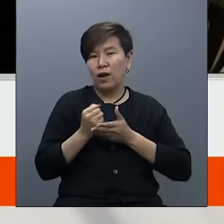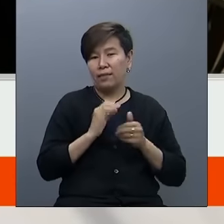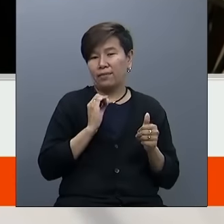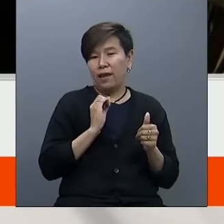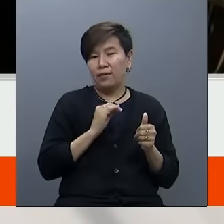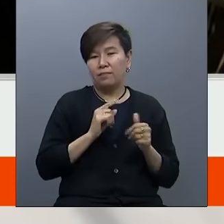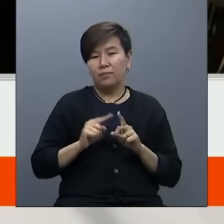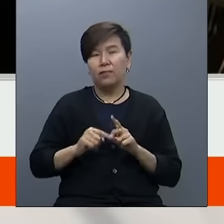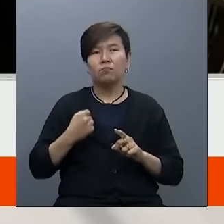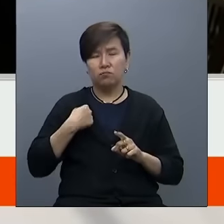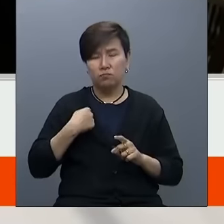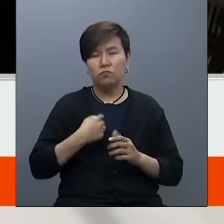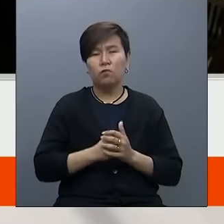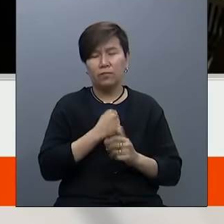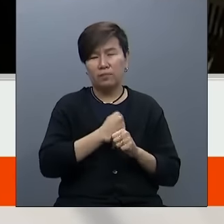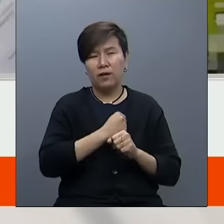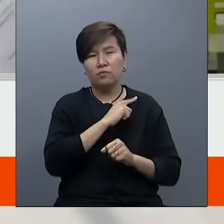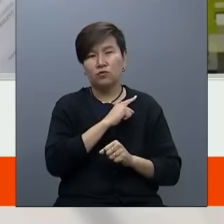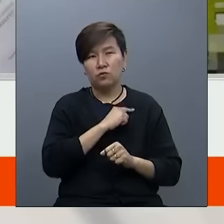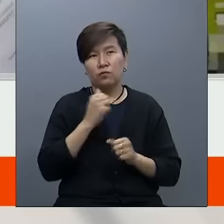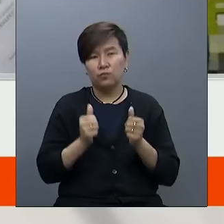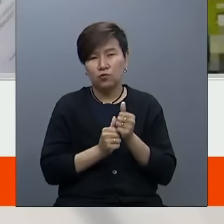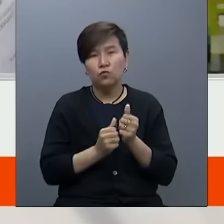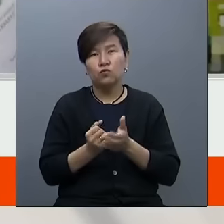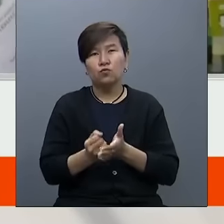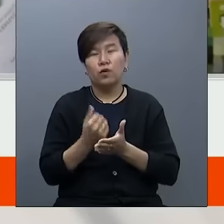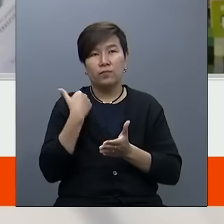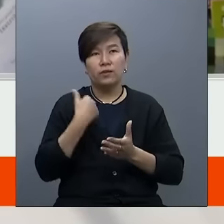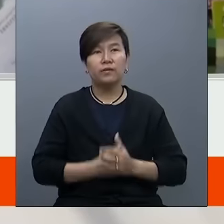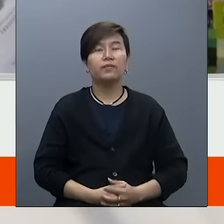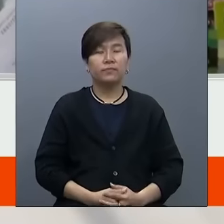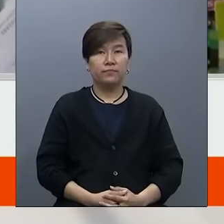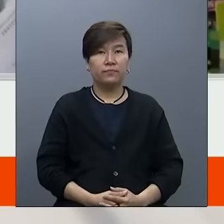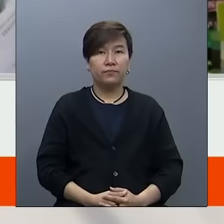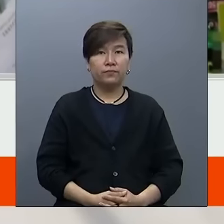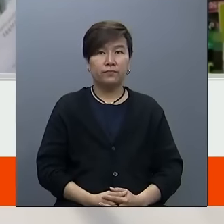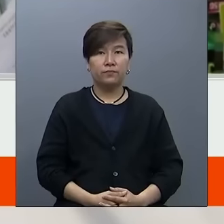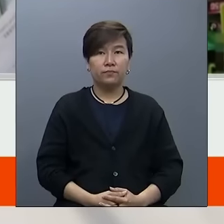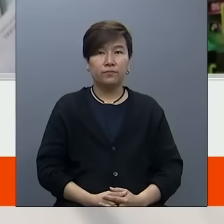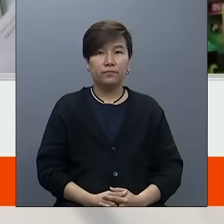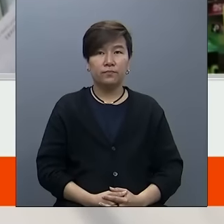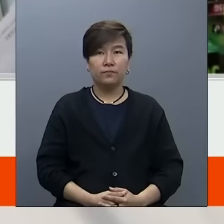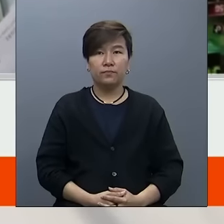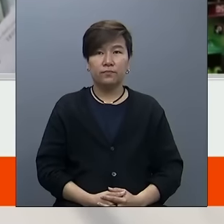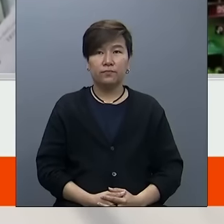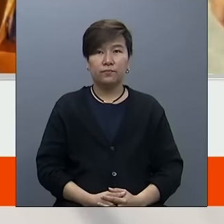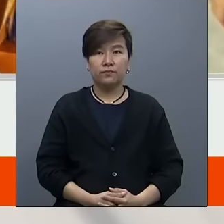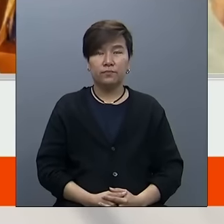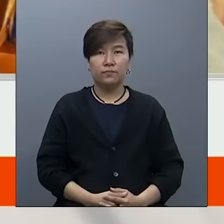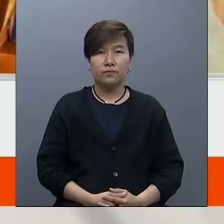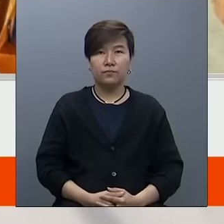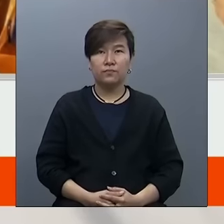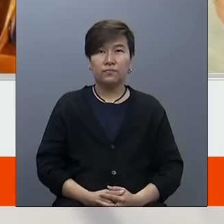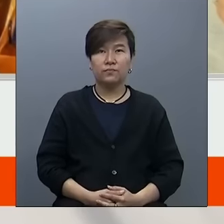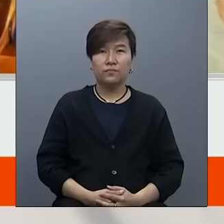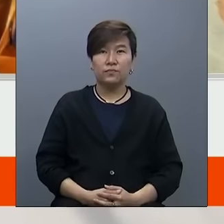คำปรึกษา ค่ะ ครับเรื่องดังกล่าวนี้มีครับต้องยอมรับว่ามีถึงนะครับ ค่ะ แต่ยังไม่ได้มอบหมายอัยการท่านใด